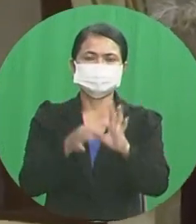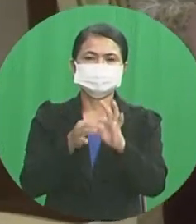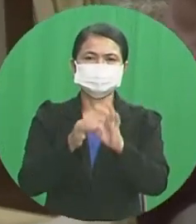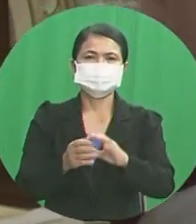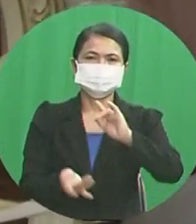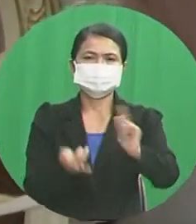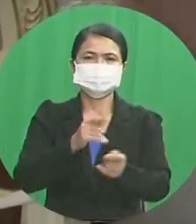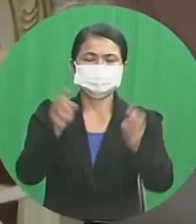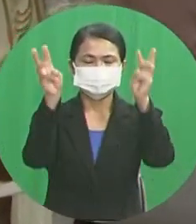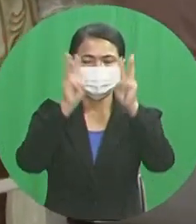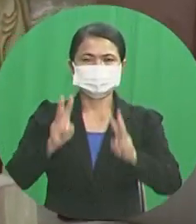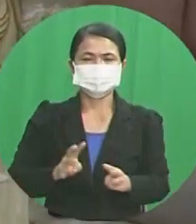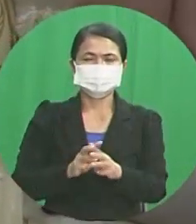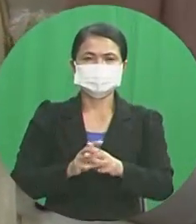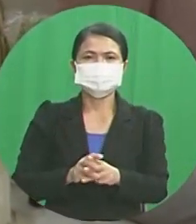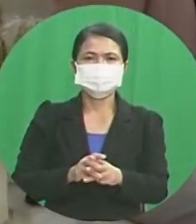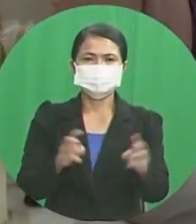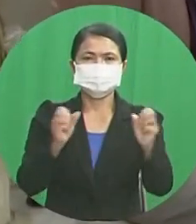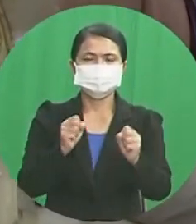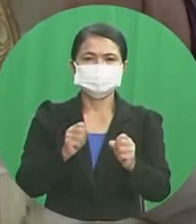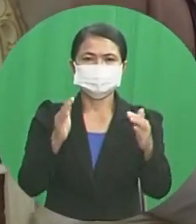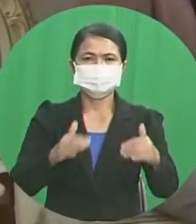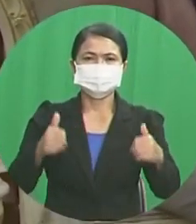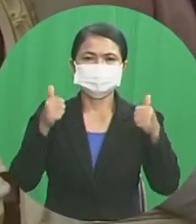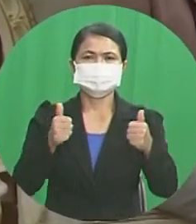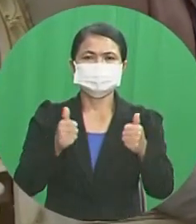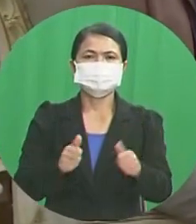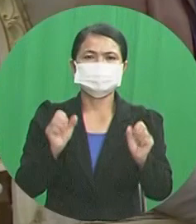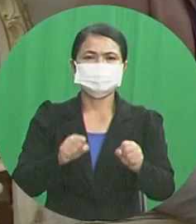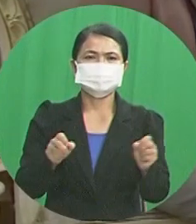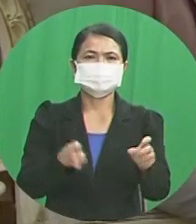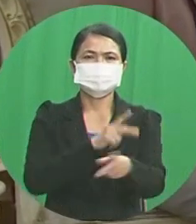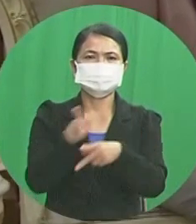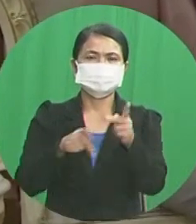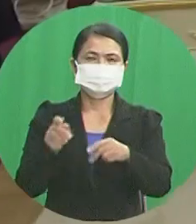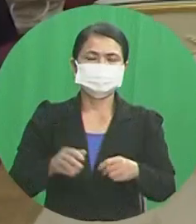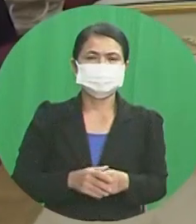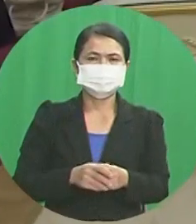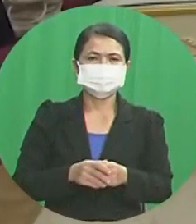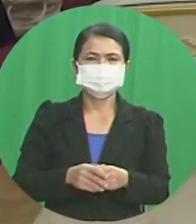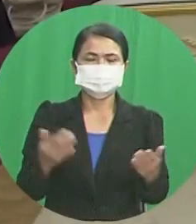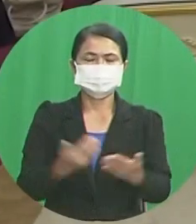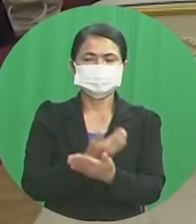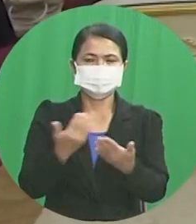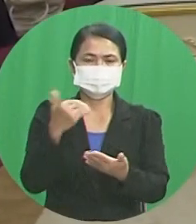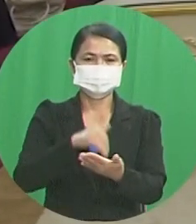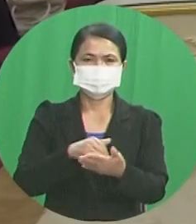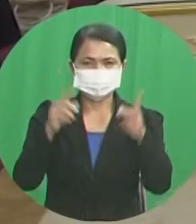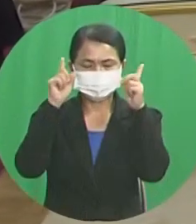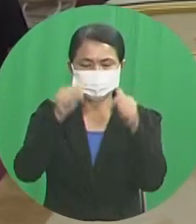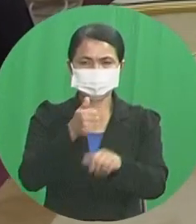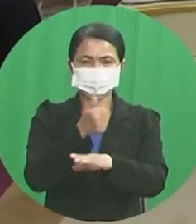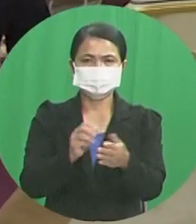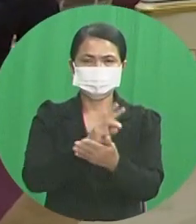ការប្រែប្រួលអាកាសធាតុនិងការពង្រឹងប្រសិទ្ធភាពលទ្ធកម្មសាធារណៈជាថ្មីម្ដងទៀតឯកឧត្តមអ